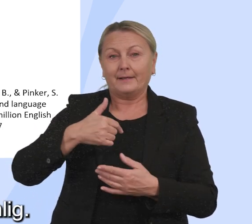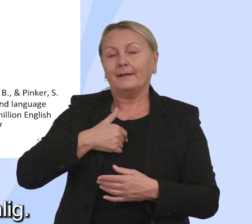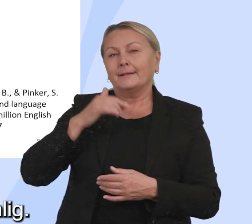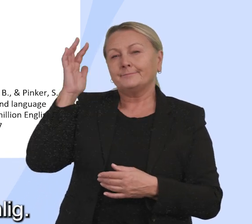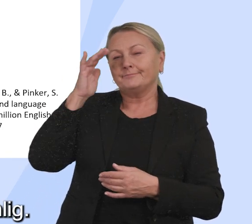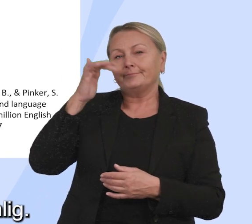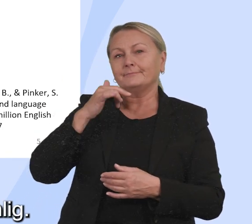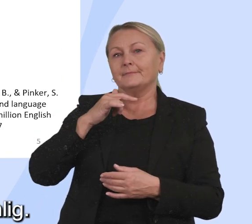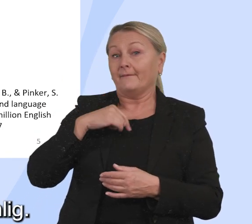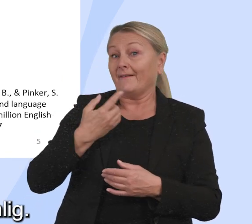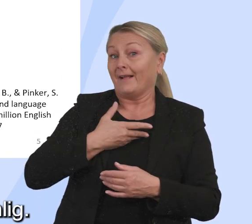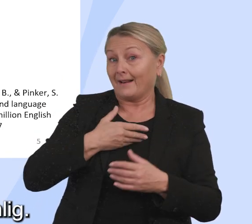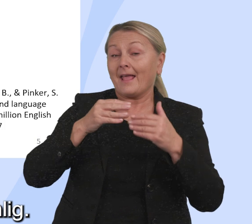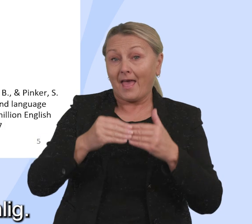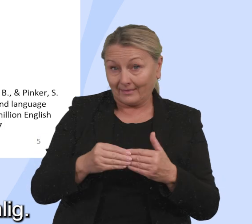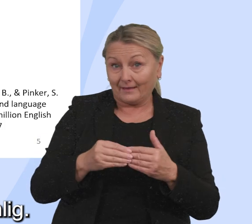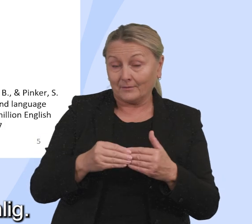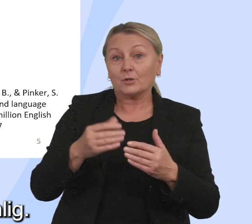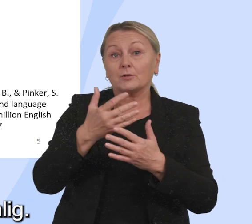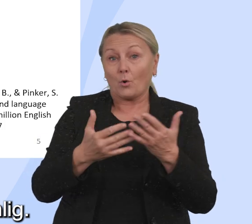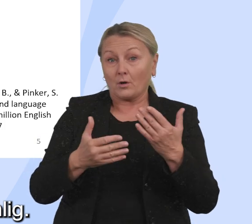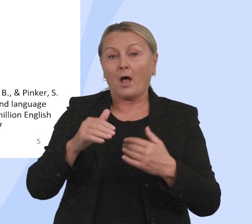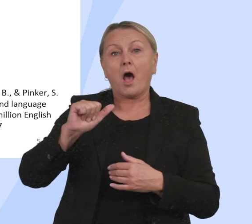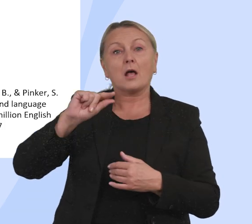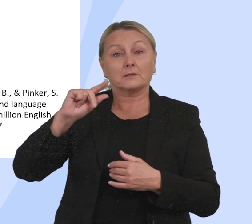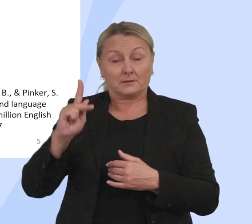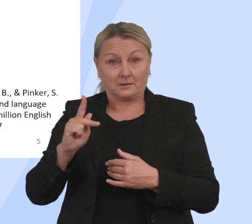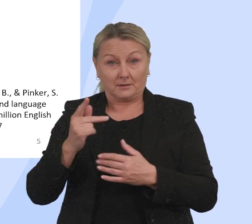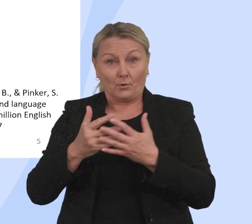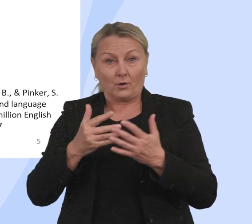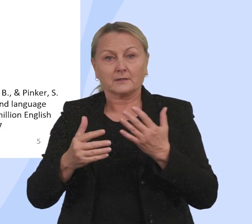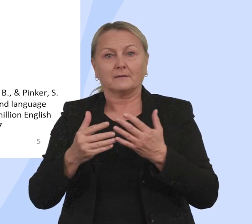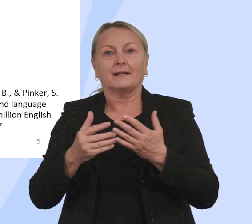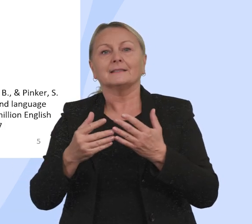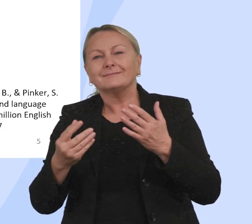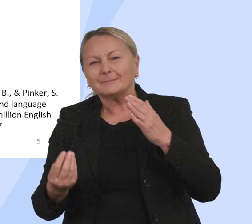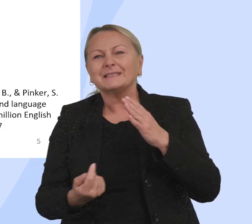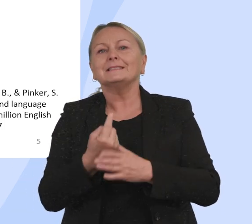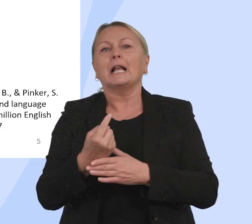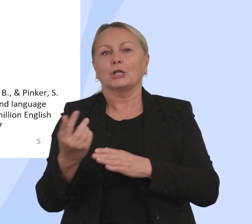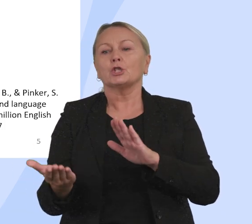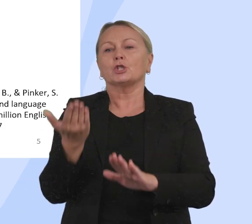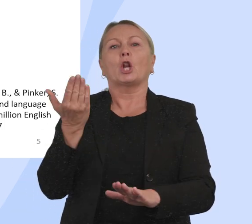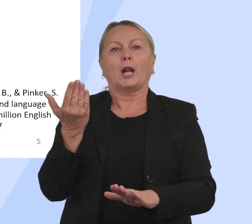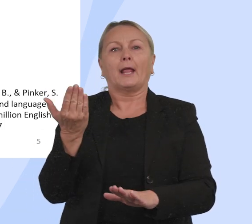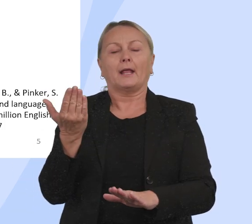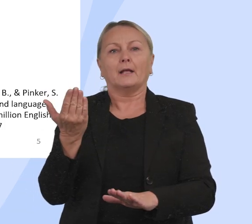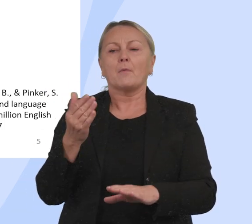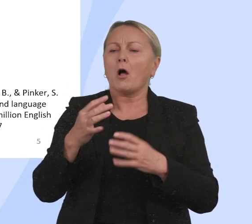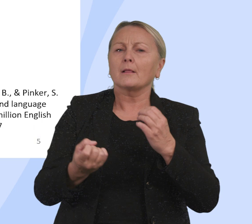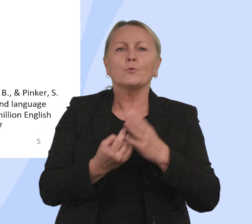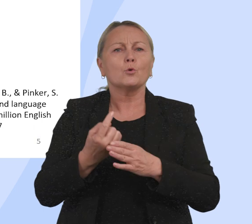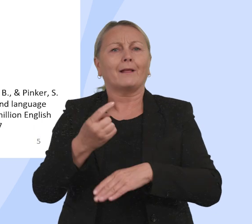ASK-sproget, skal være ekstra synligt, så man så på alle mulige tidspunkter og måder som kommunikationspartner vil være i stand